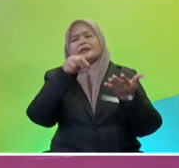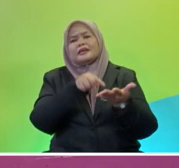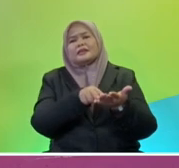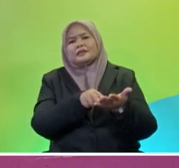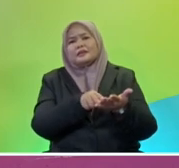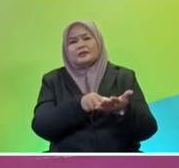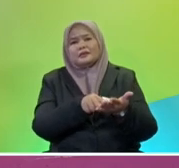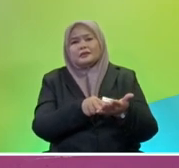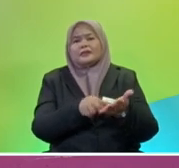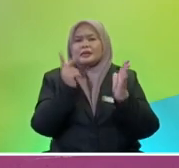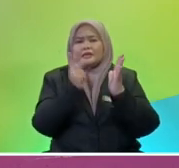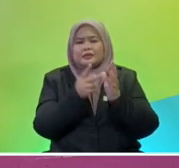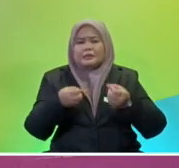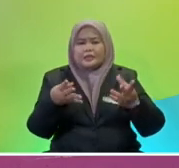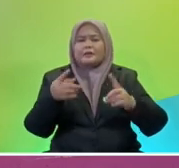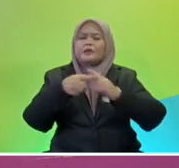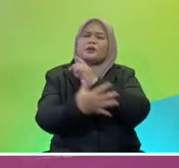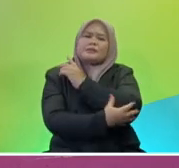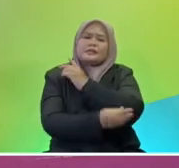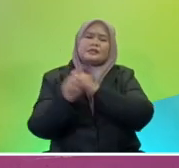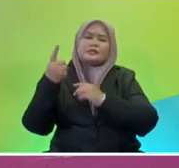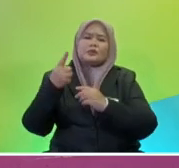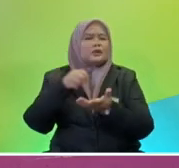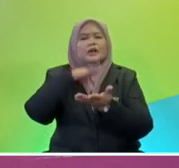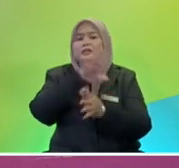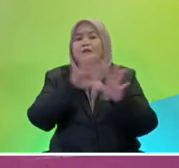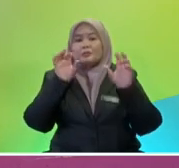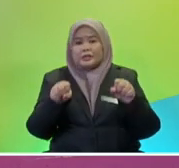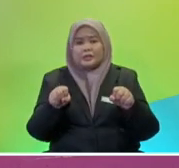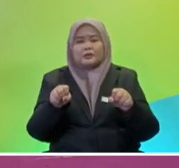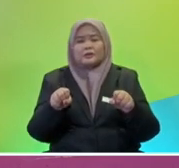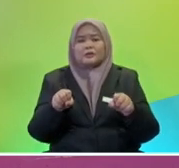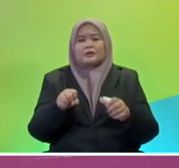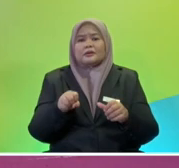dia kena bagi orang miskin orang kaya tak boleh